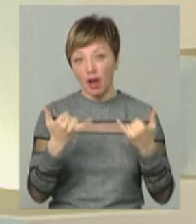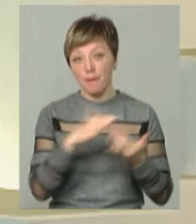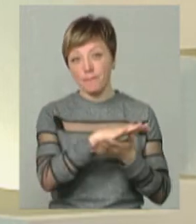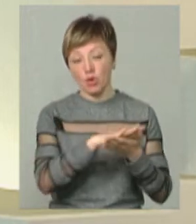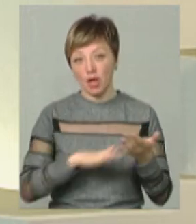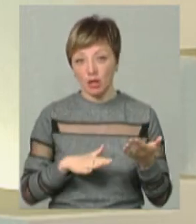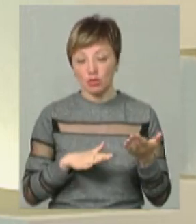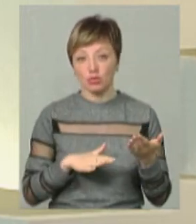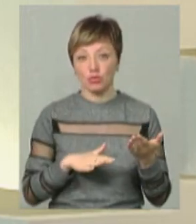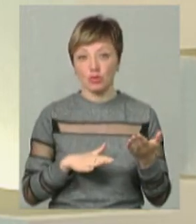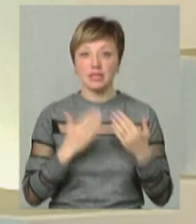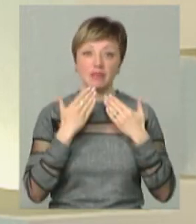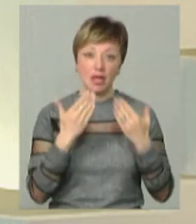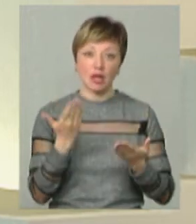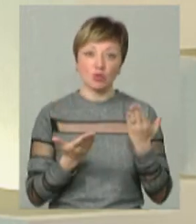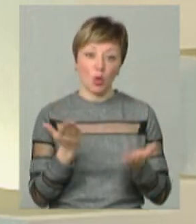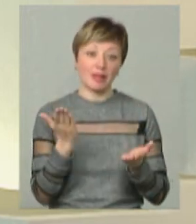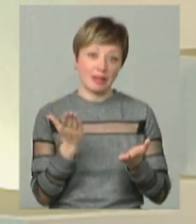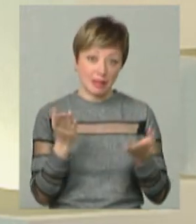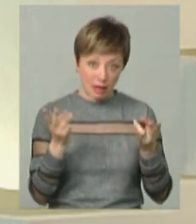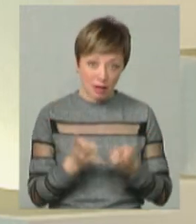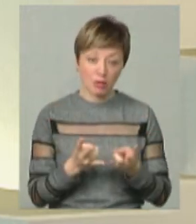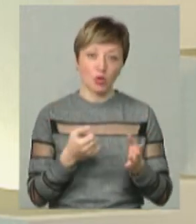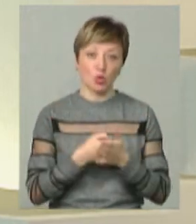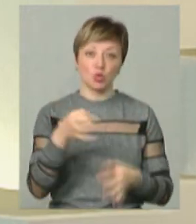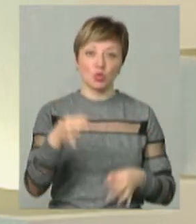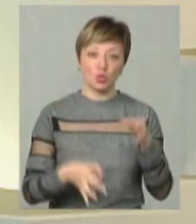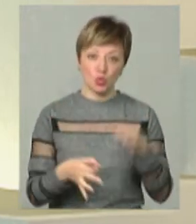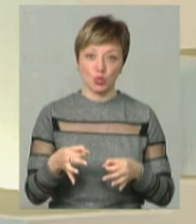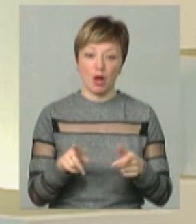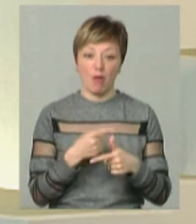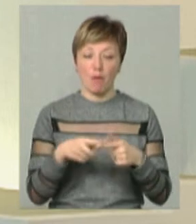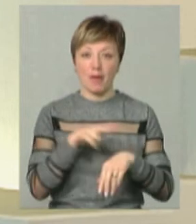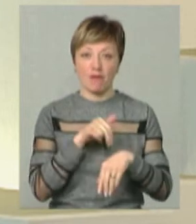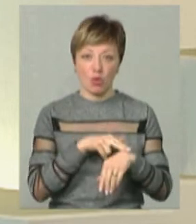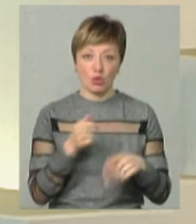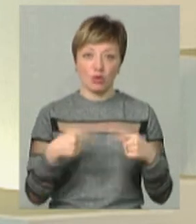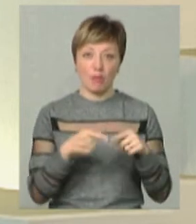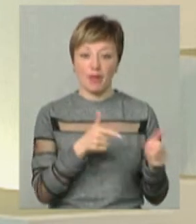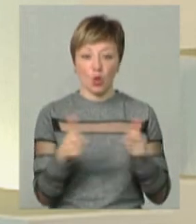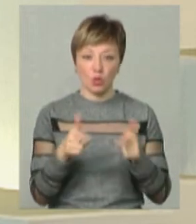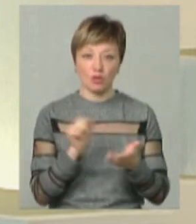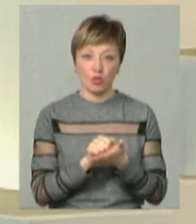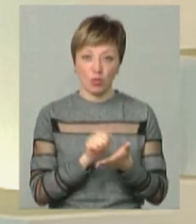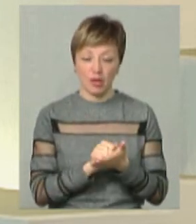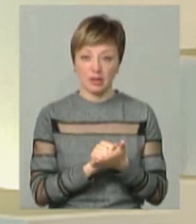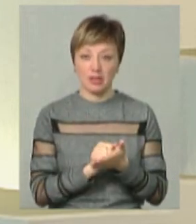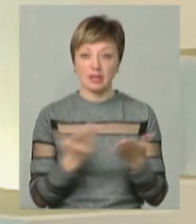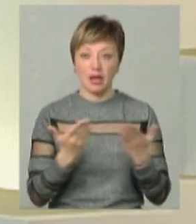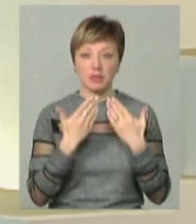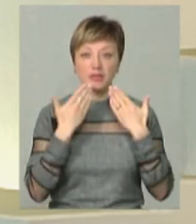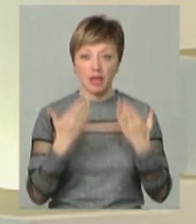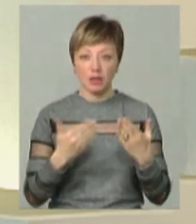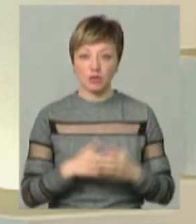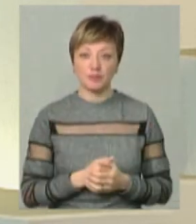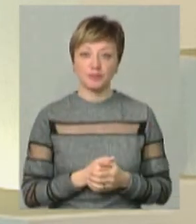подальшого, в тому числі, звернення, якщо є така необхідність, і до суду, чи до правоохоронних органів, підготовки тих документів, з якими